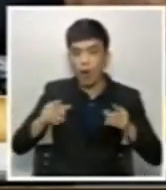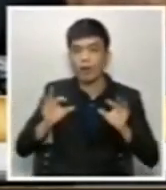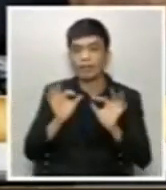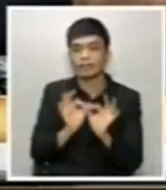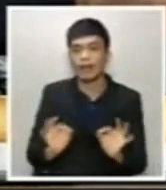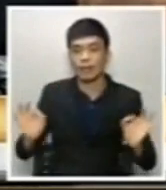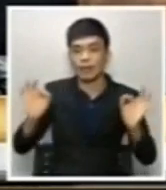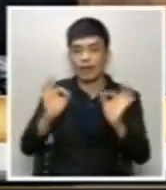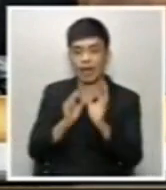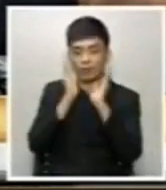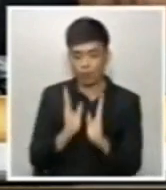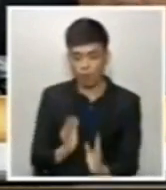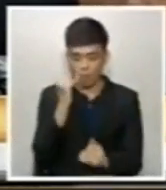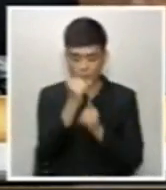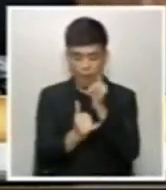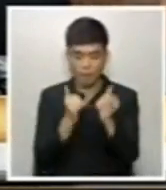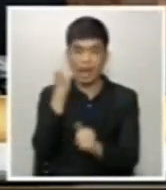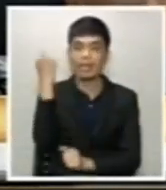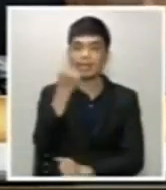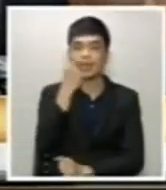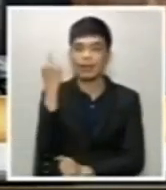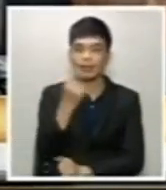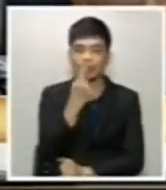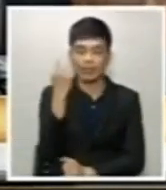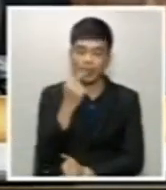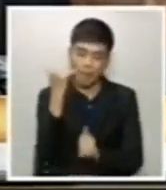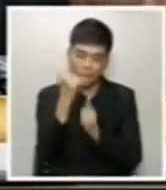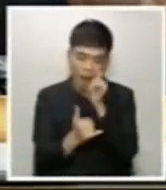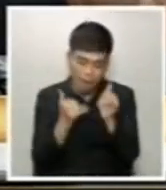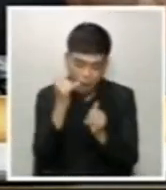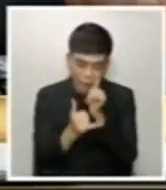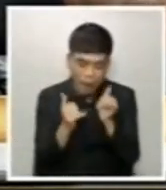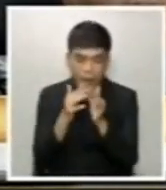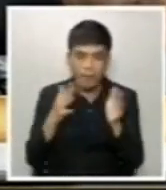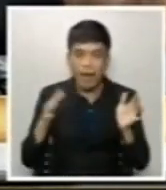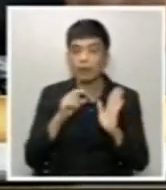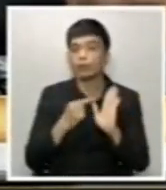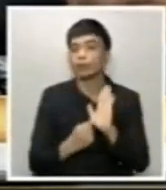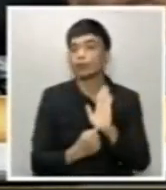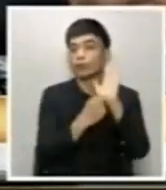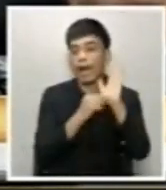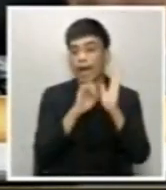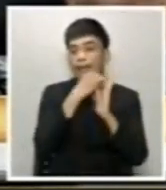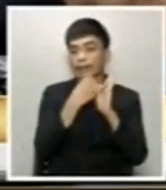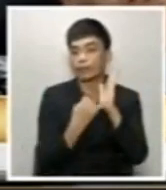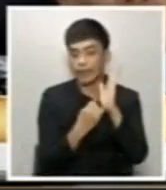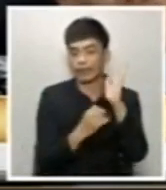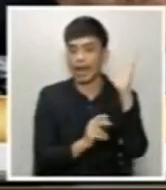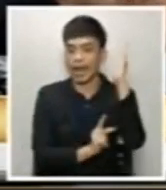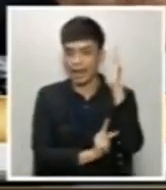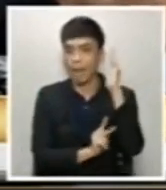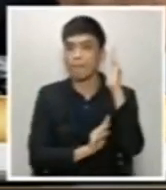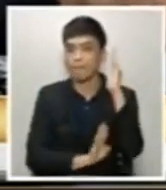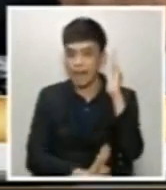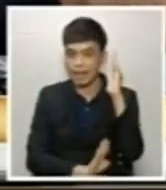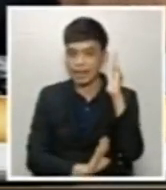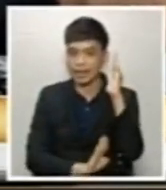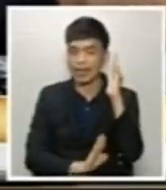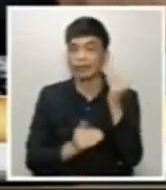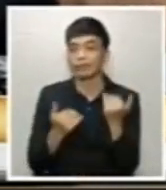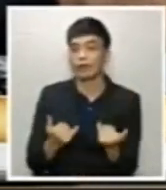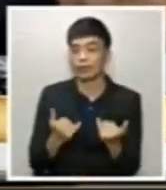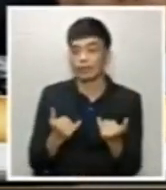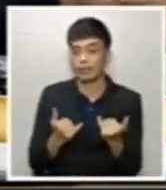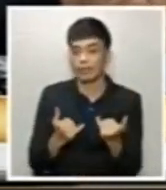ท่องเที่ยวอยู่มีปริมาณนักท่องเที่ยวเข้ามาเป็นอย่างมากอย่างเช่นจังหวัดกระบี่ของเราเนี่ยมีประชากรเพียงแ